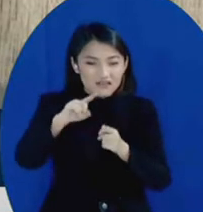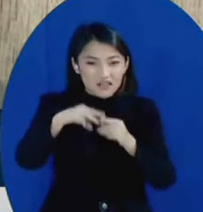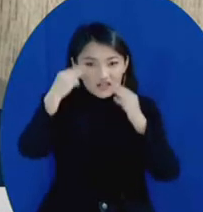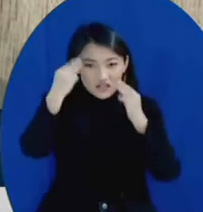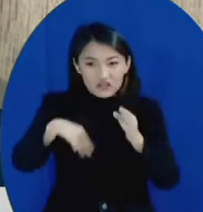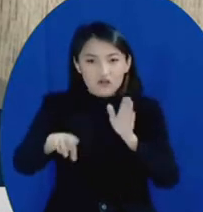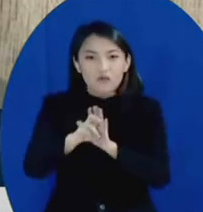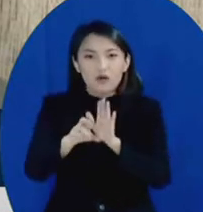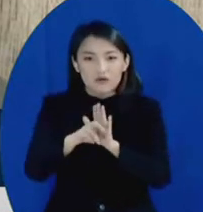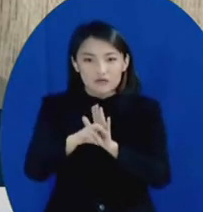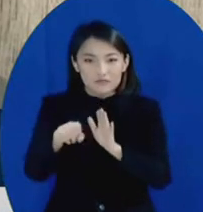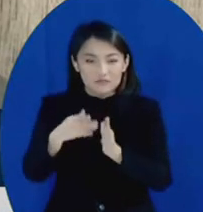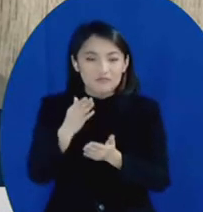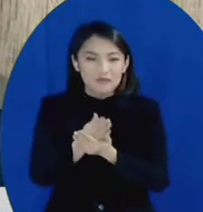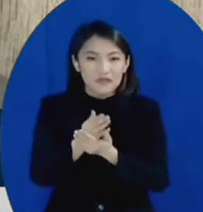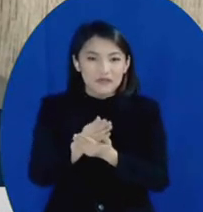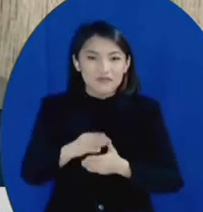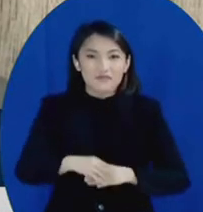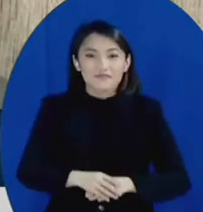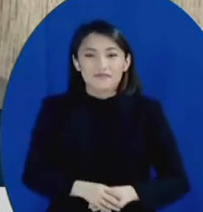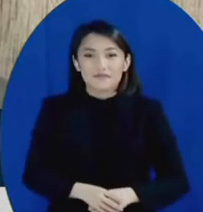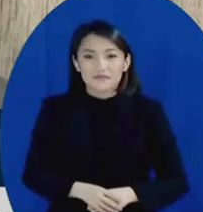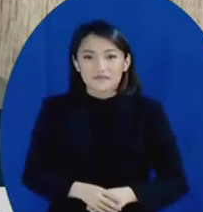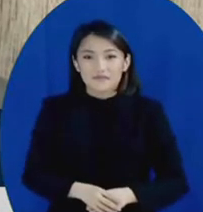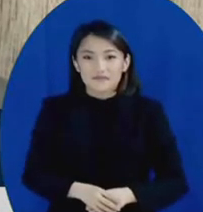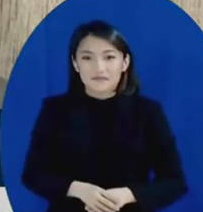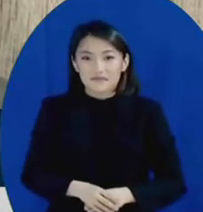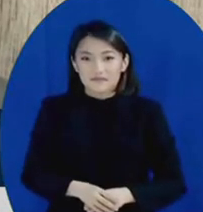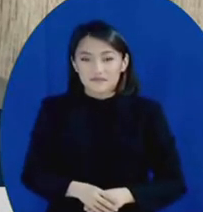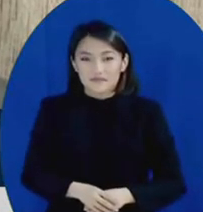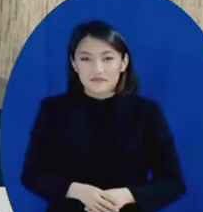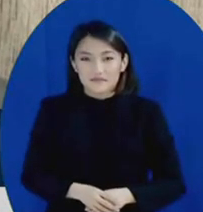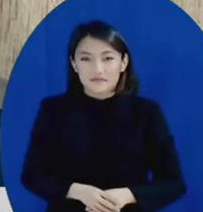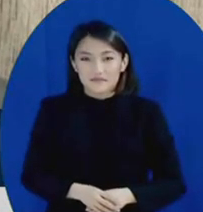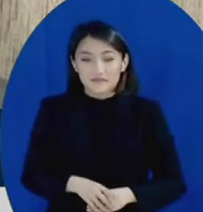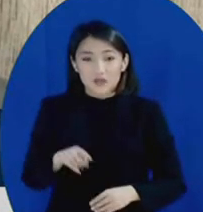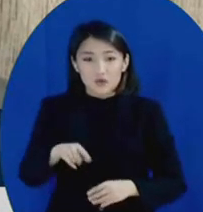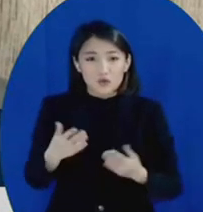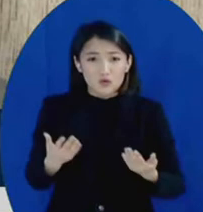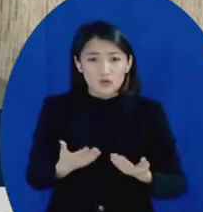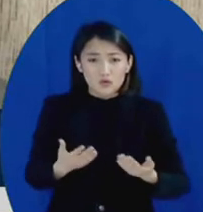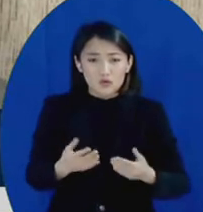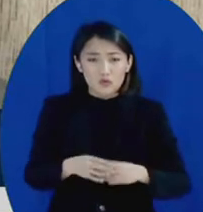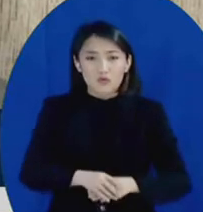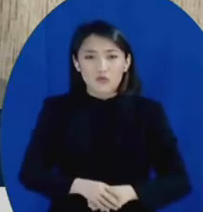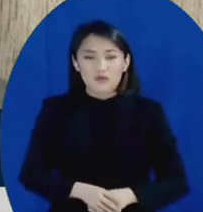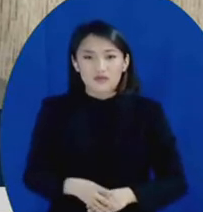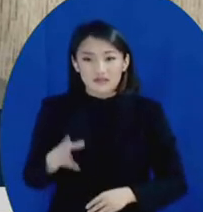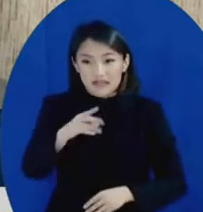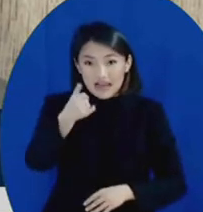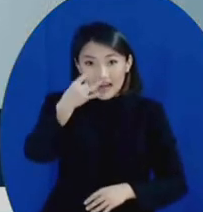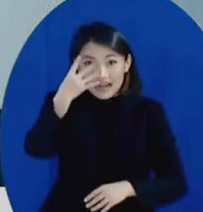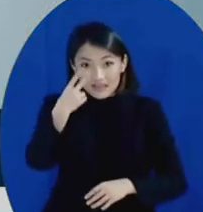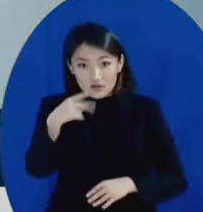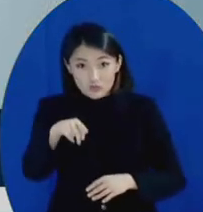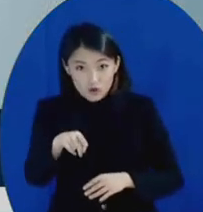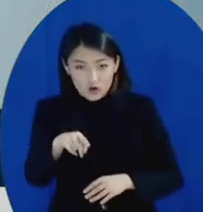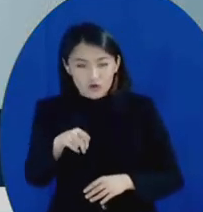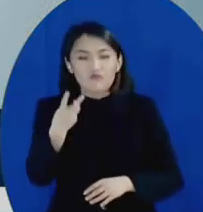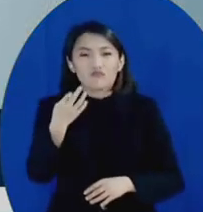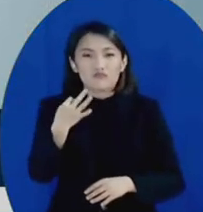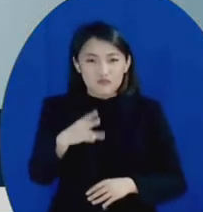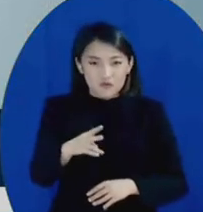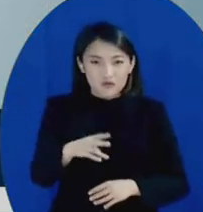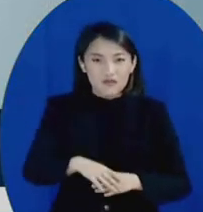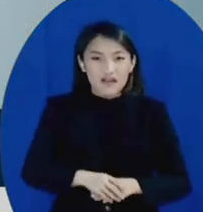байгаа гэдгээр бидэнд бол бас энэ тайлбар мэдээллийг үл өгч байгаа. Яг хөө энэ үл нэг талаас бол гарц мөн үг үл мөн. Ажлагчдын эдийн